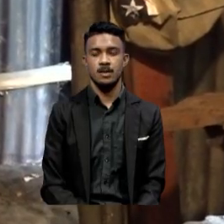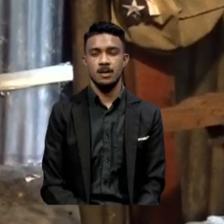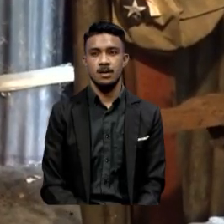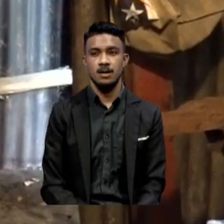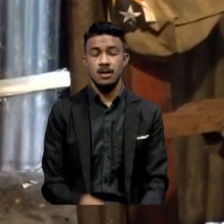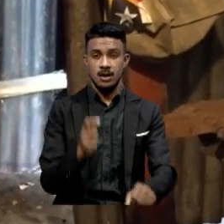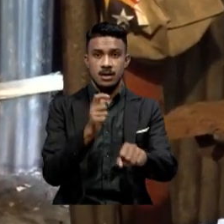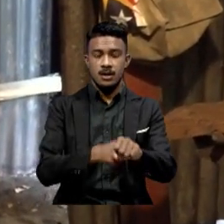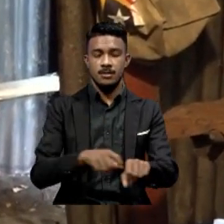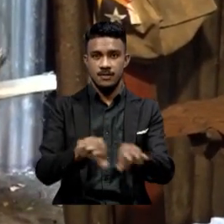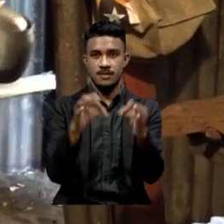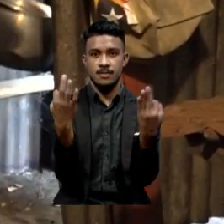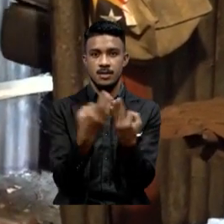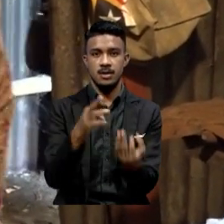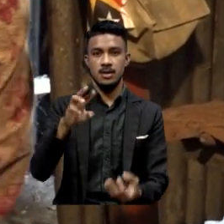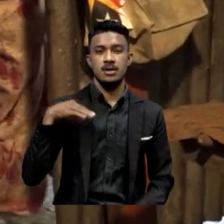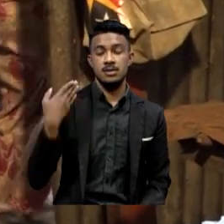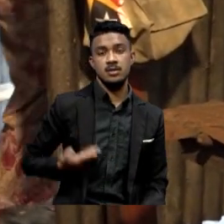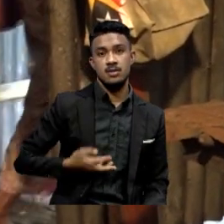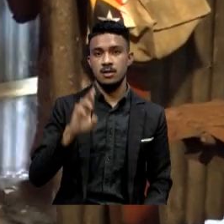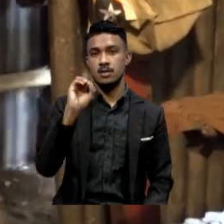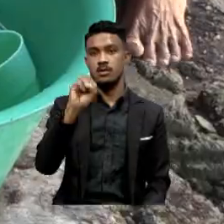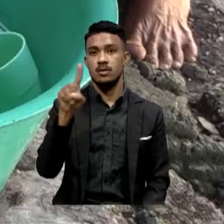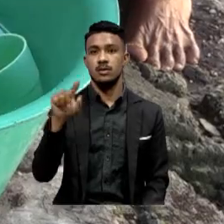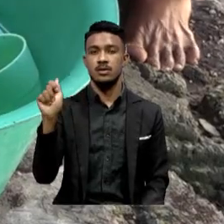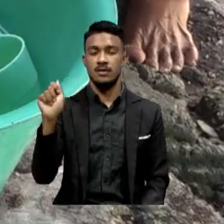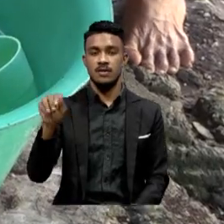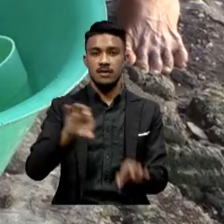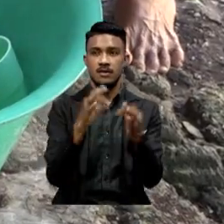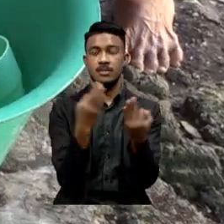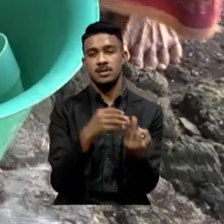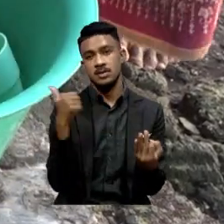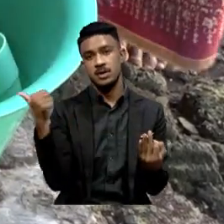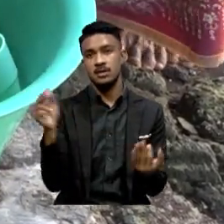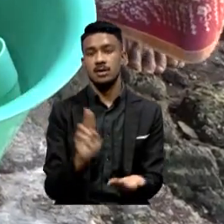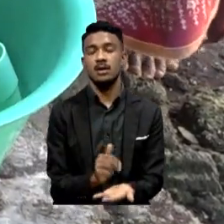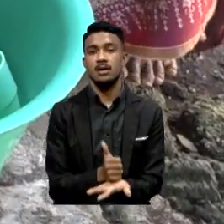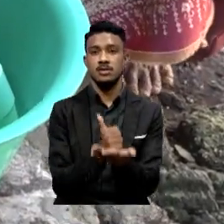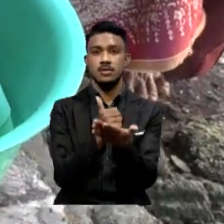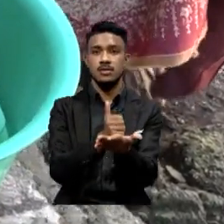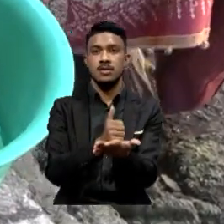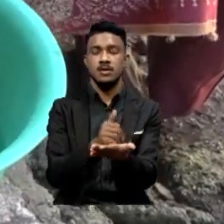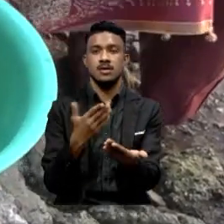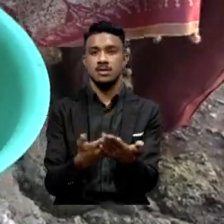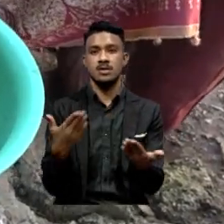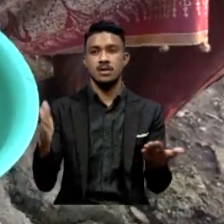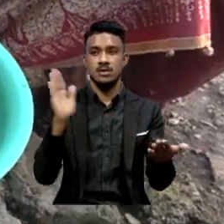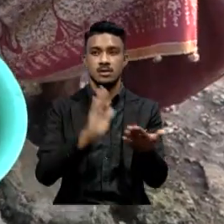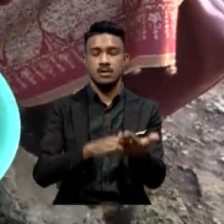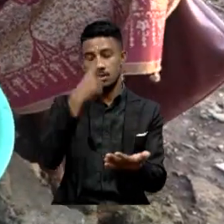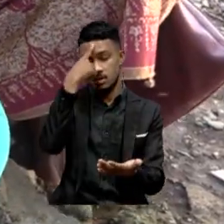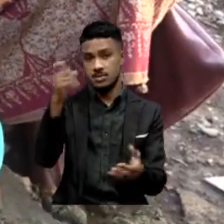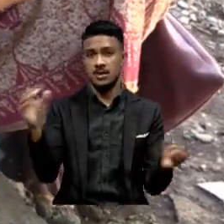Conexão família senhora Rosa na família Siraceluk nebe se ocupa facilidade sira escola nian tamba será o que a ela fat